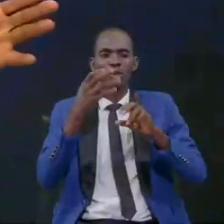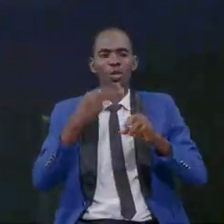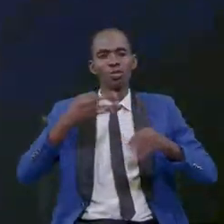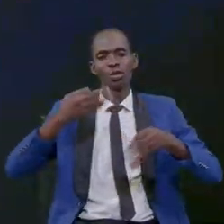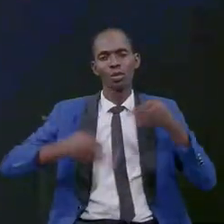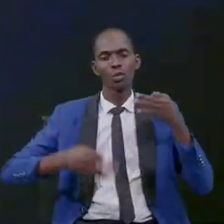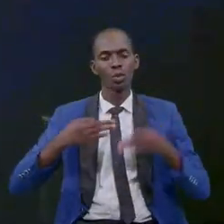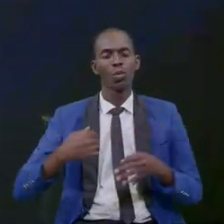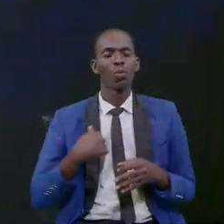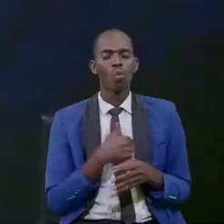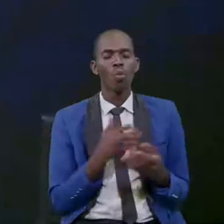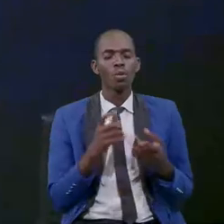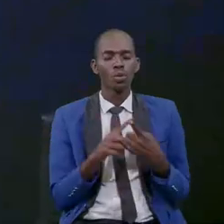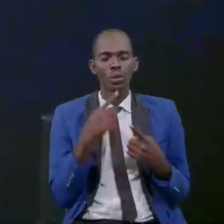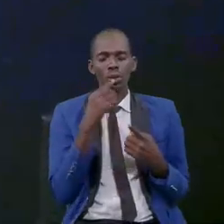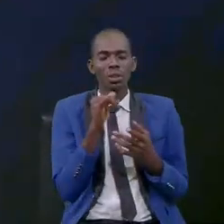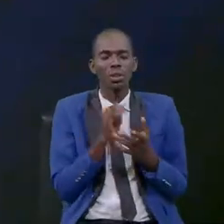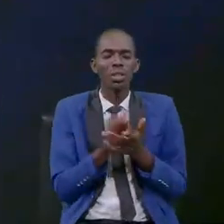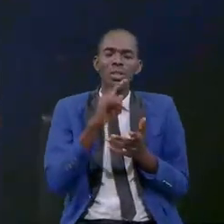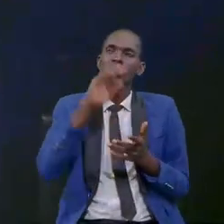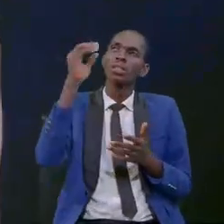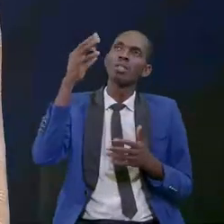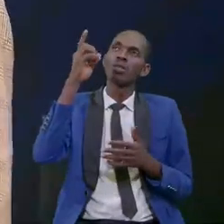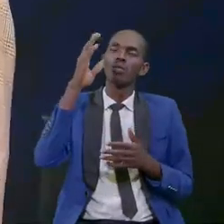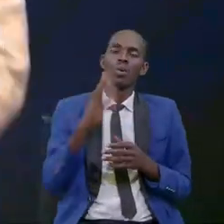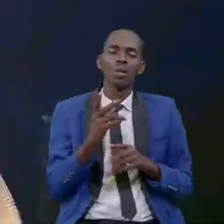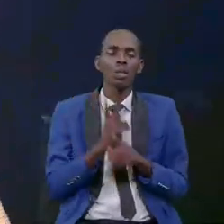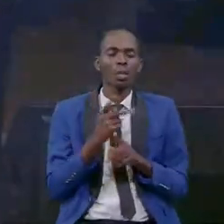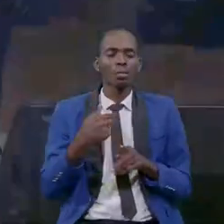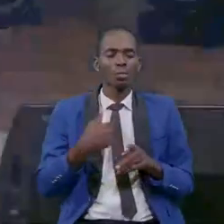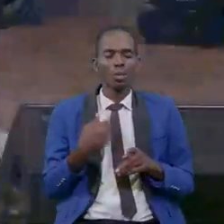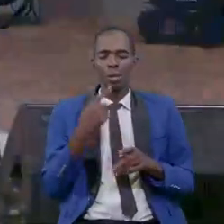au jugement du grand trône blanc. Parce que nous voulons que